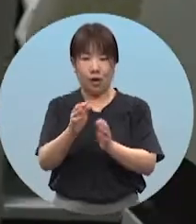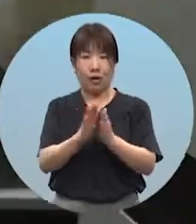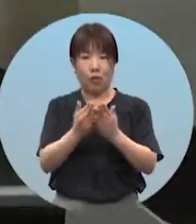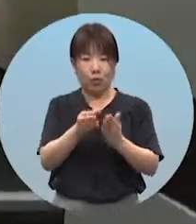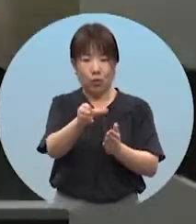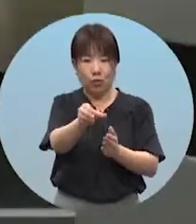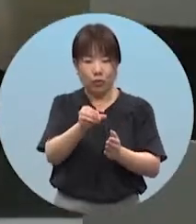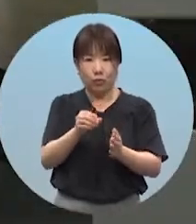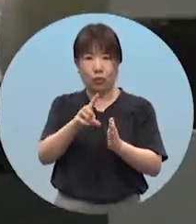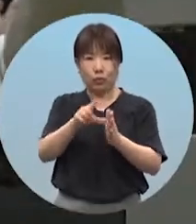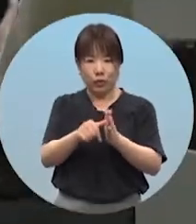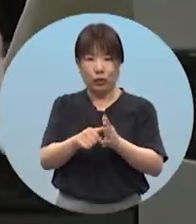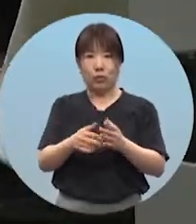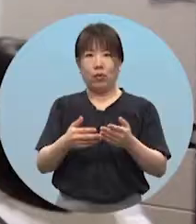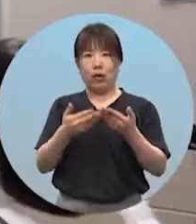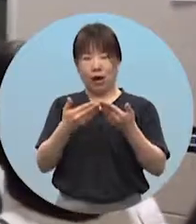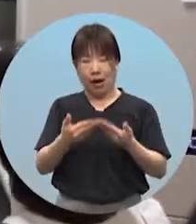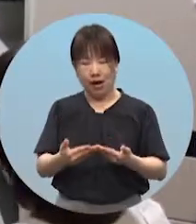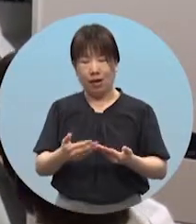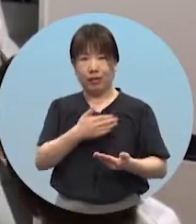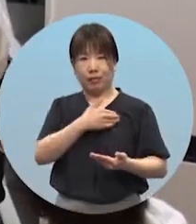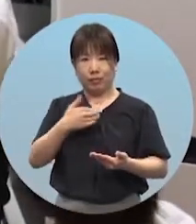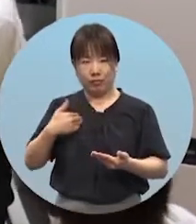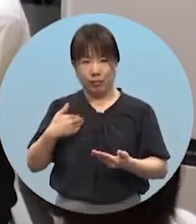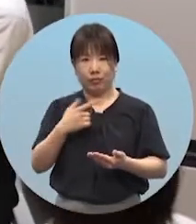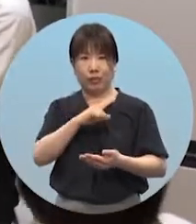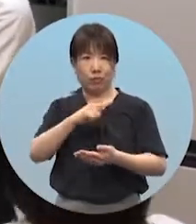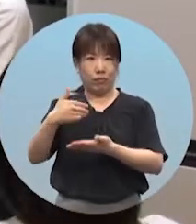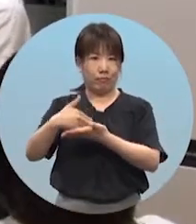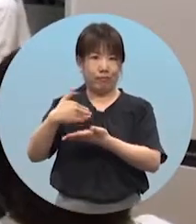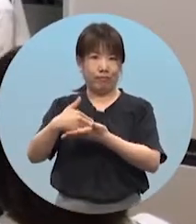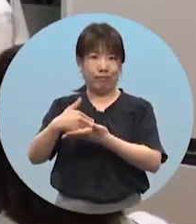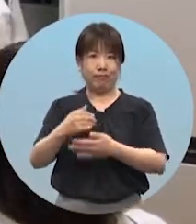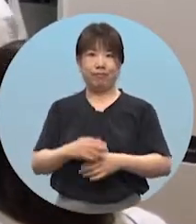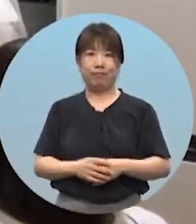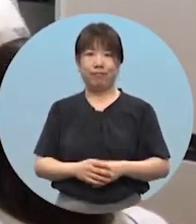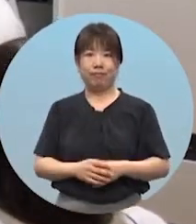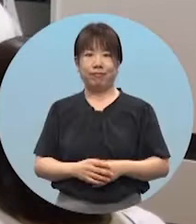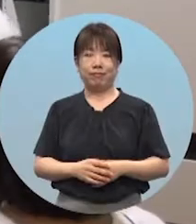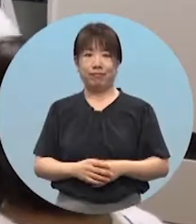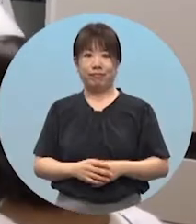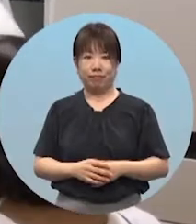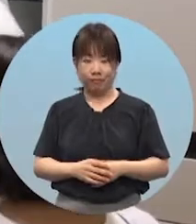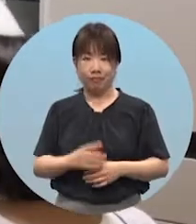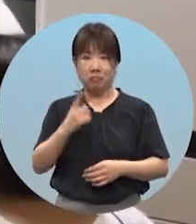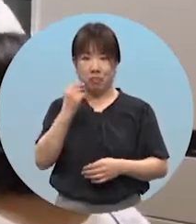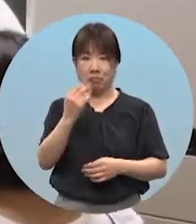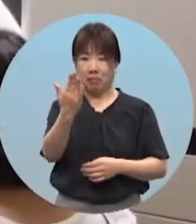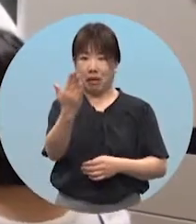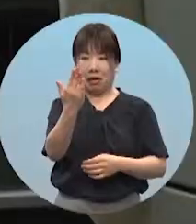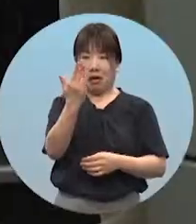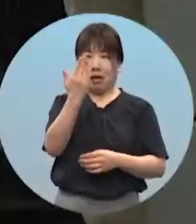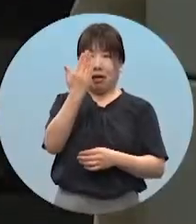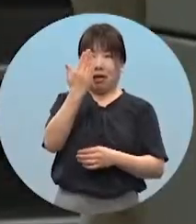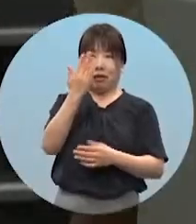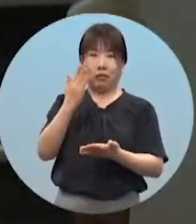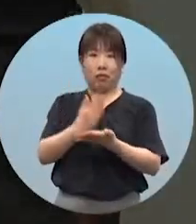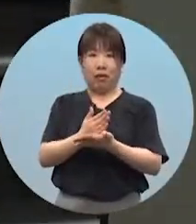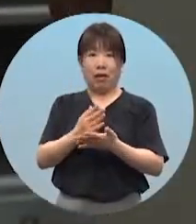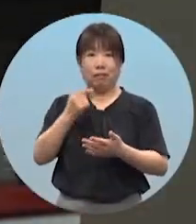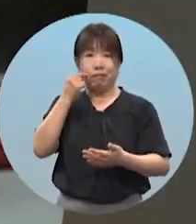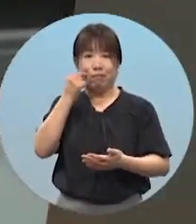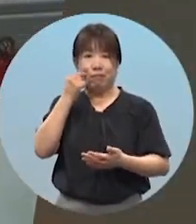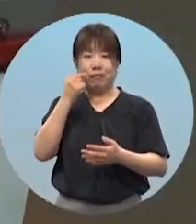について説明がありました。 ガーッと来て止まんないよって時はここのオレンジ色のこれを押す